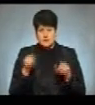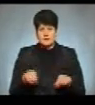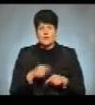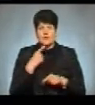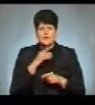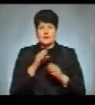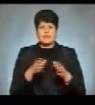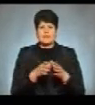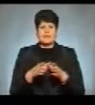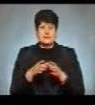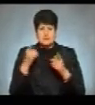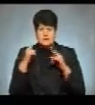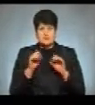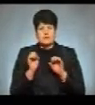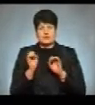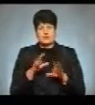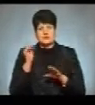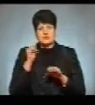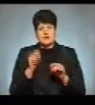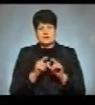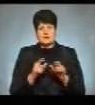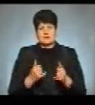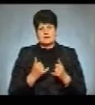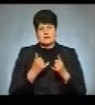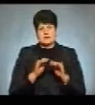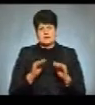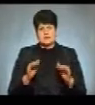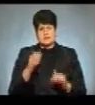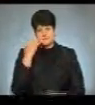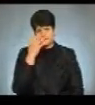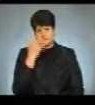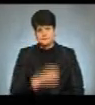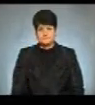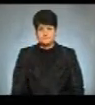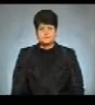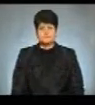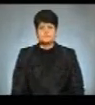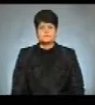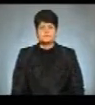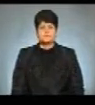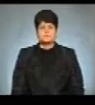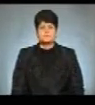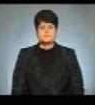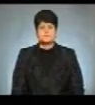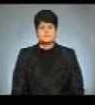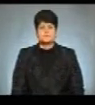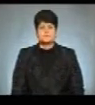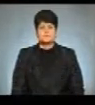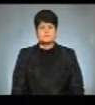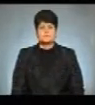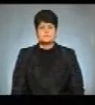з аудіозаписами казок передадуть у навчальні заклади для дітей із вадами зору. Ірина Терлюк, Оксана Галіяш, новини.